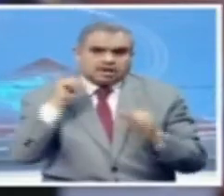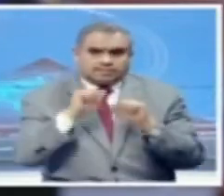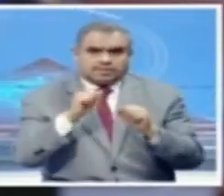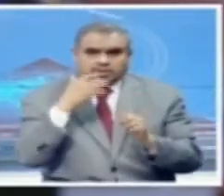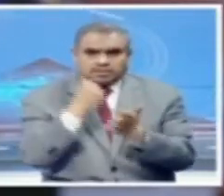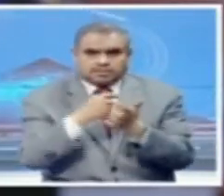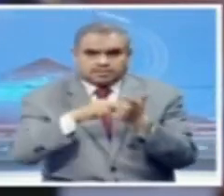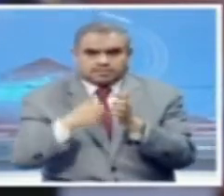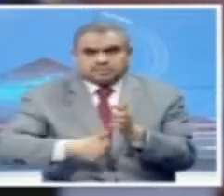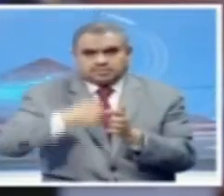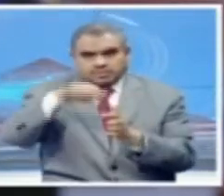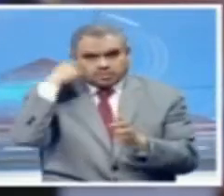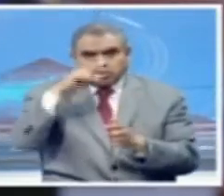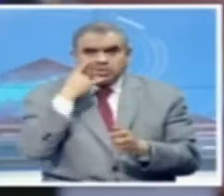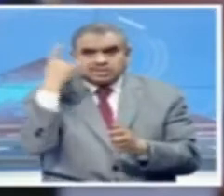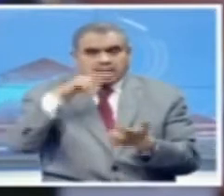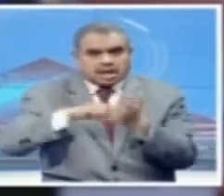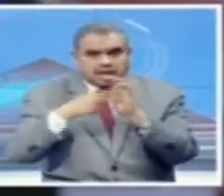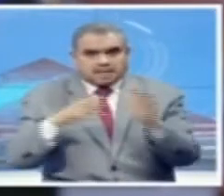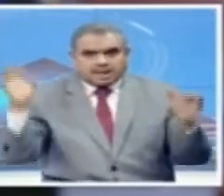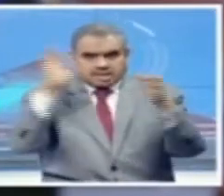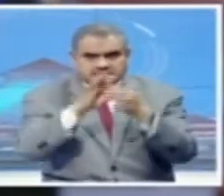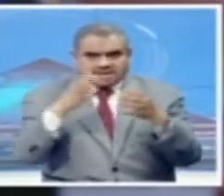وهو ما تحرص عليه وزارة الداخلية في إطار